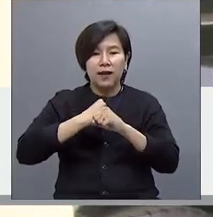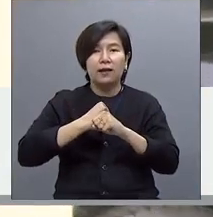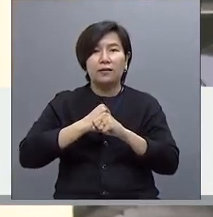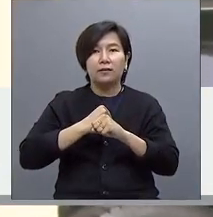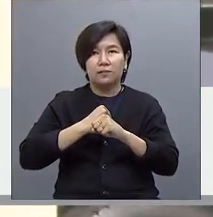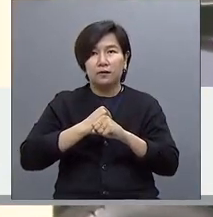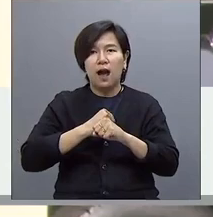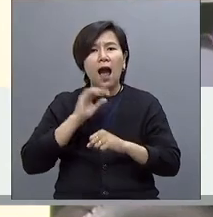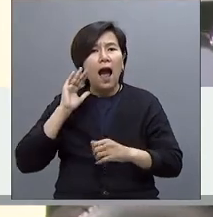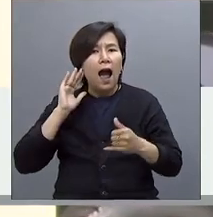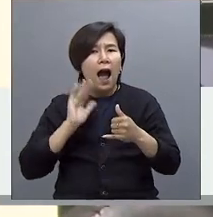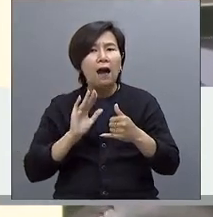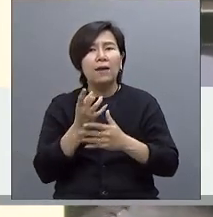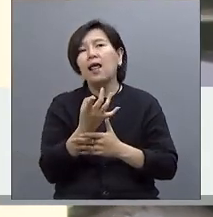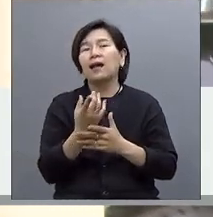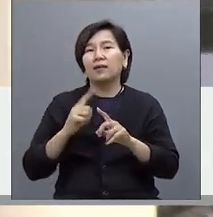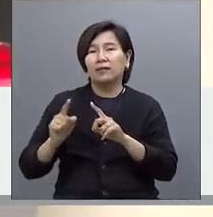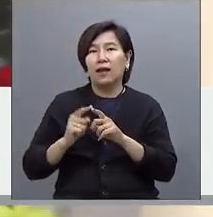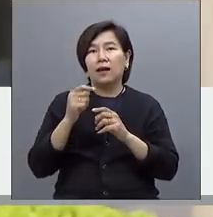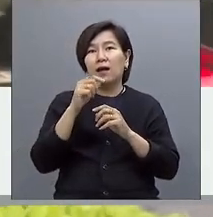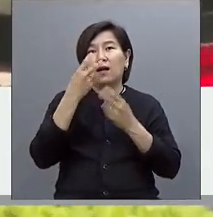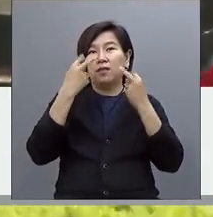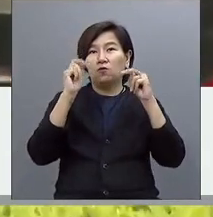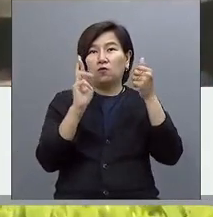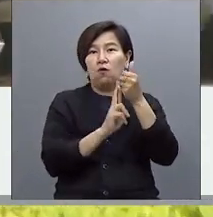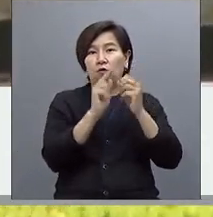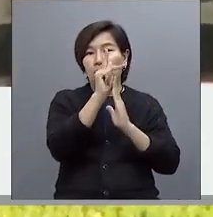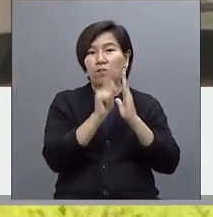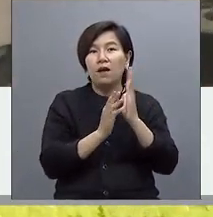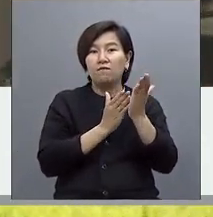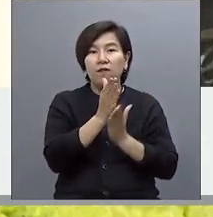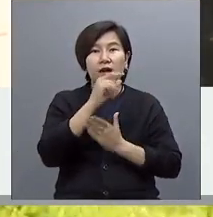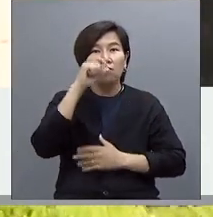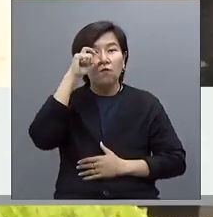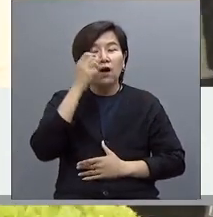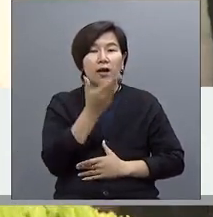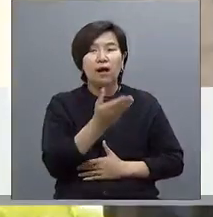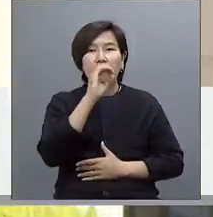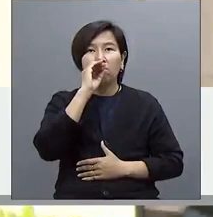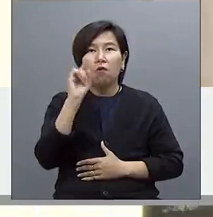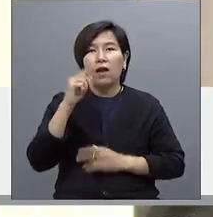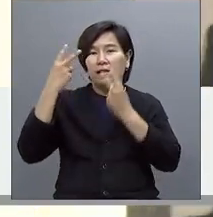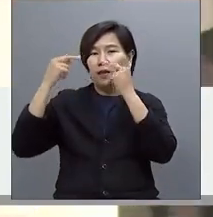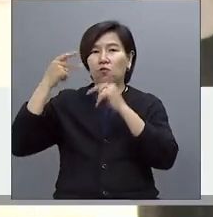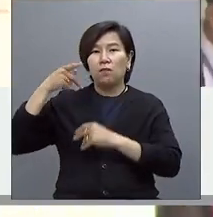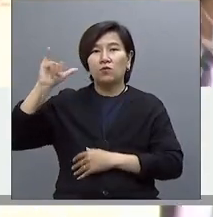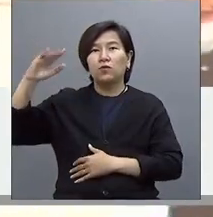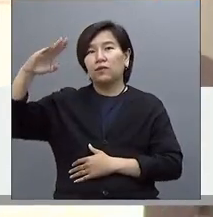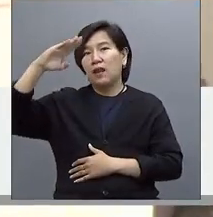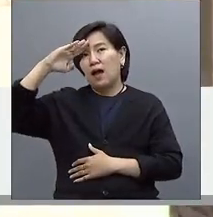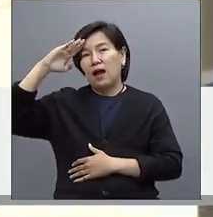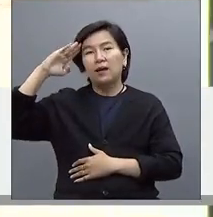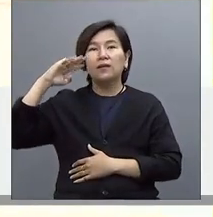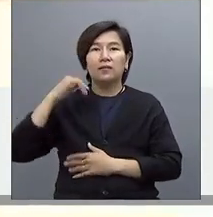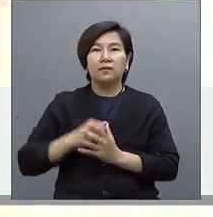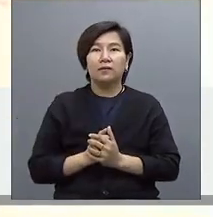เลือกตั้งนะคะนายวิษณุเครืองามรองนายกรัฐมนตรีฝ่ายกฎหมายก็ออกมายอมรับแล้วนะคะว่าพลเอกประยุทธ์จันทร์โอชานายกรัฐมนตรี